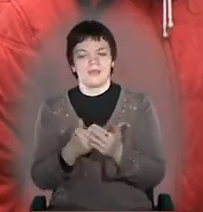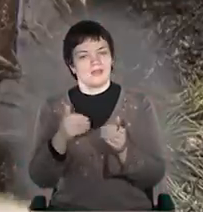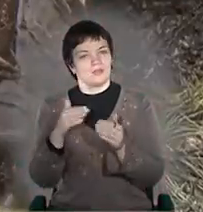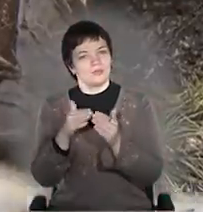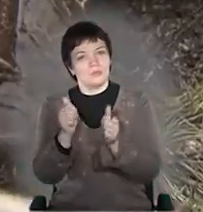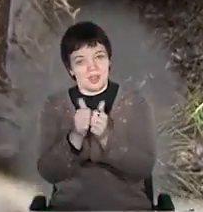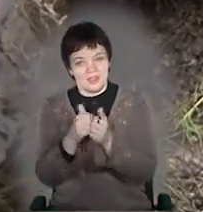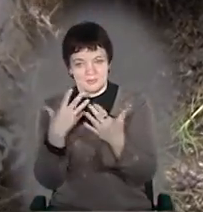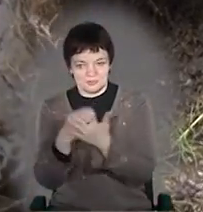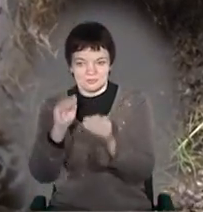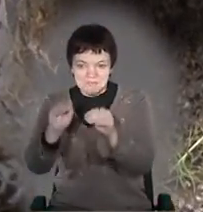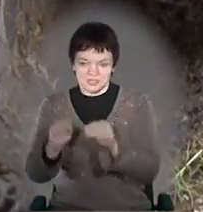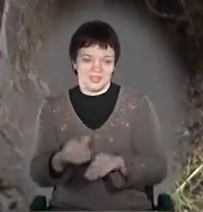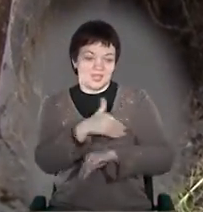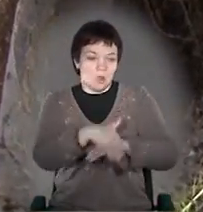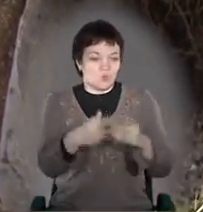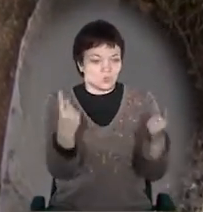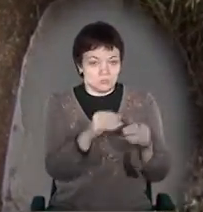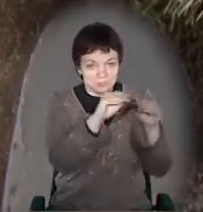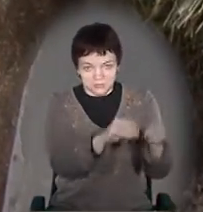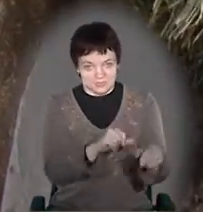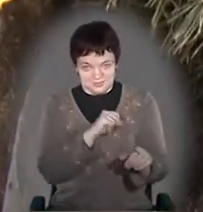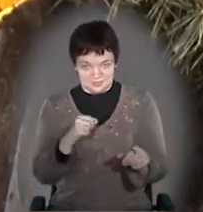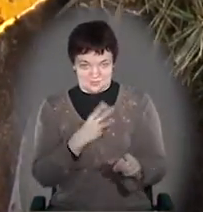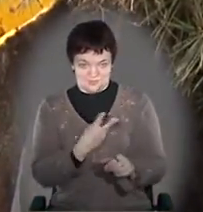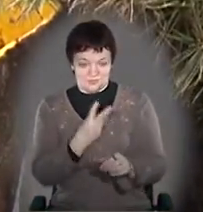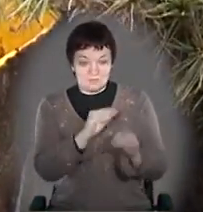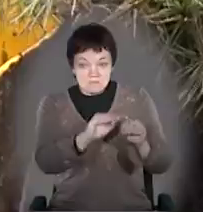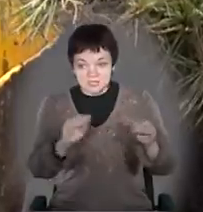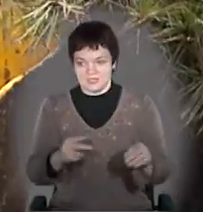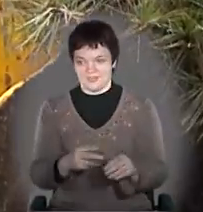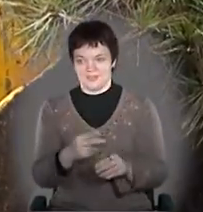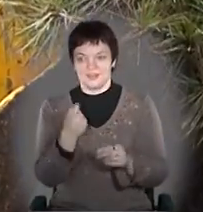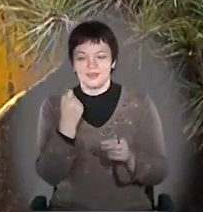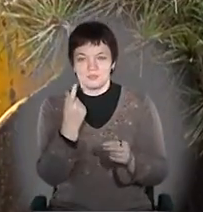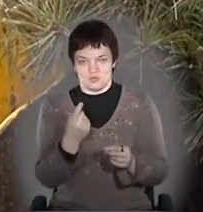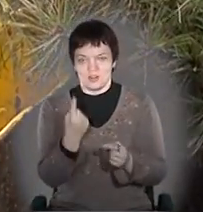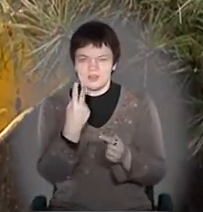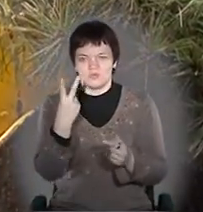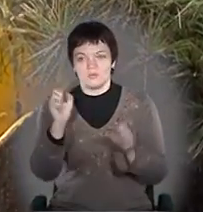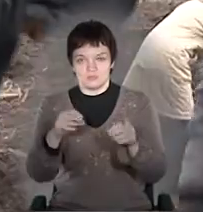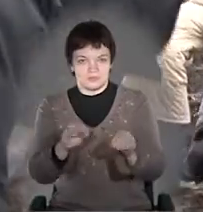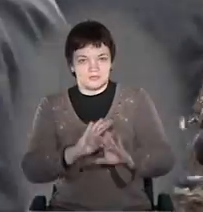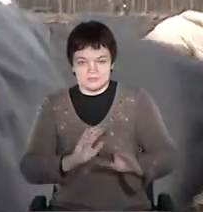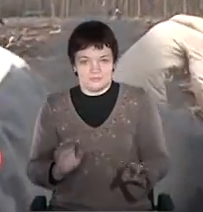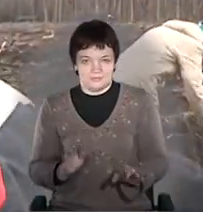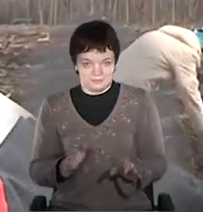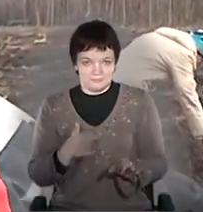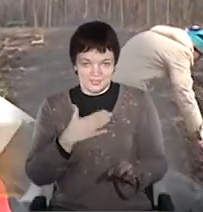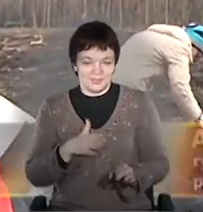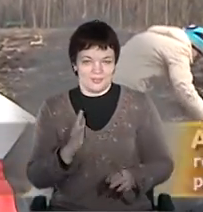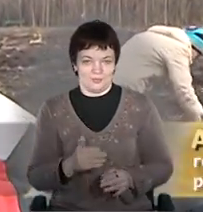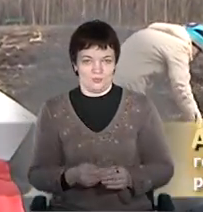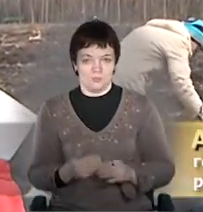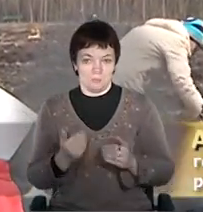два, и у нас будет больше кислорода, будет больше жизни. Впервые сажаю что-то из елок и сосен,